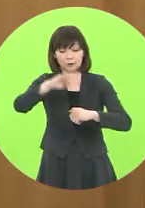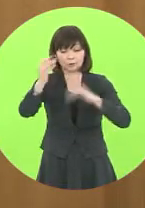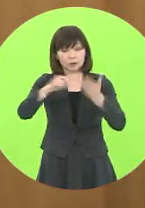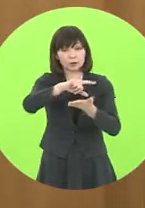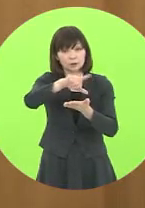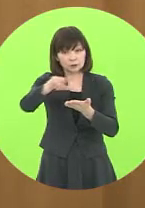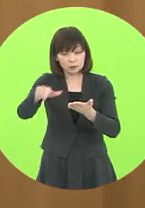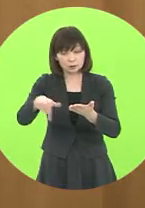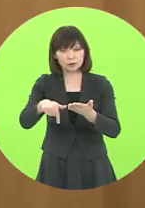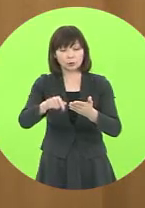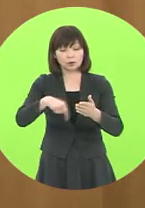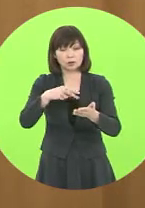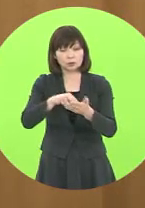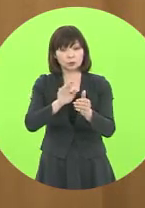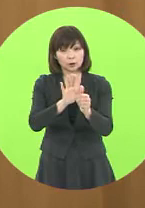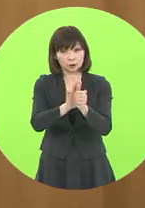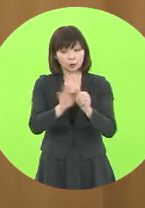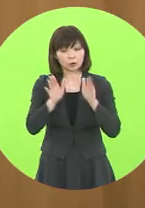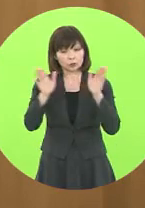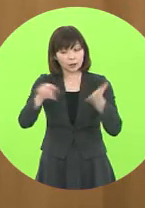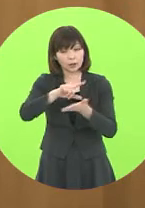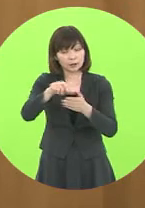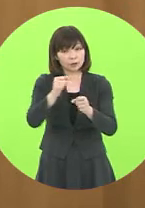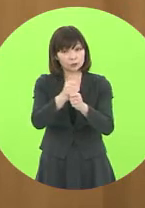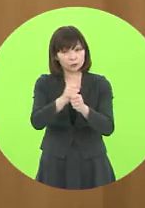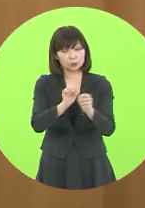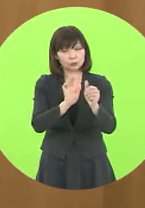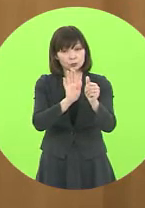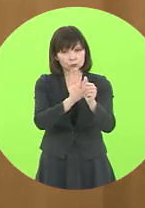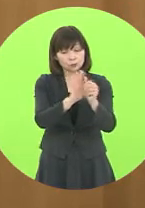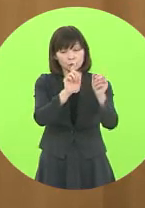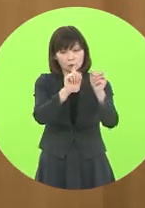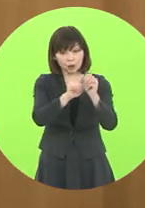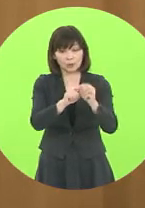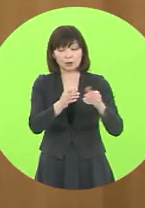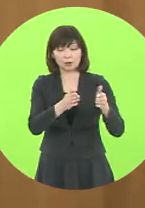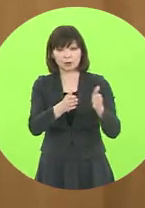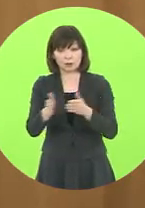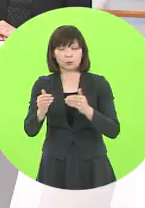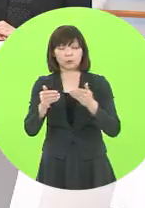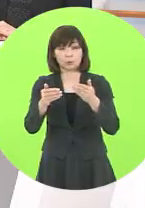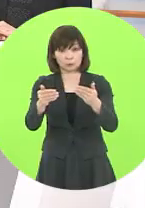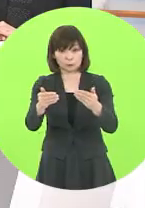え、豊かな地域づくりに資する道路整備を推進してまいります。